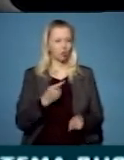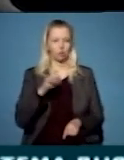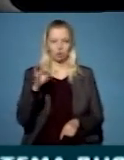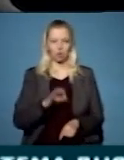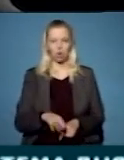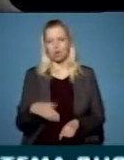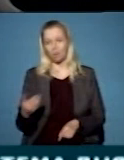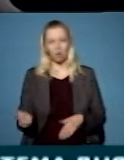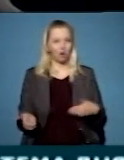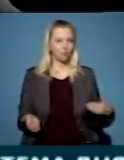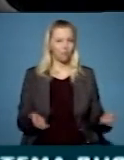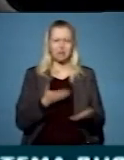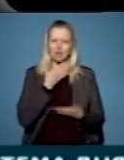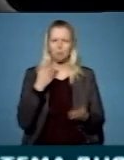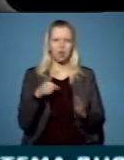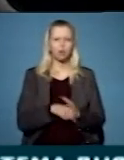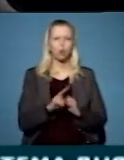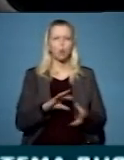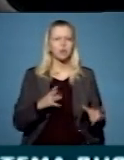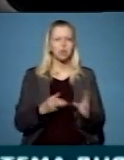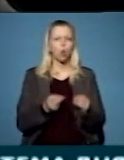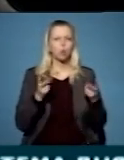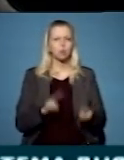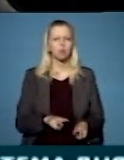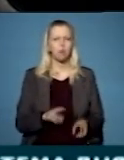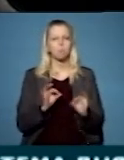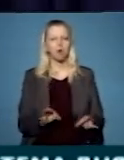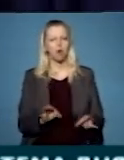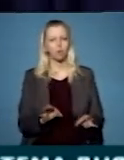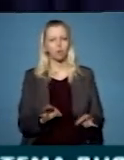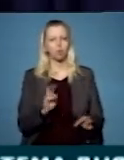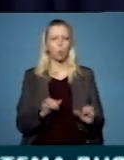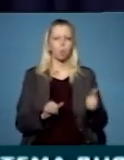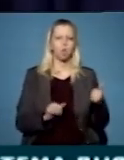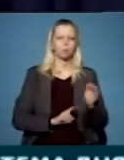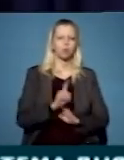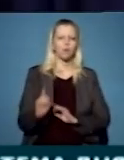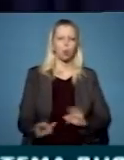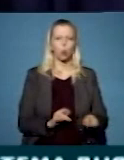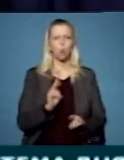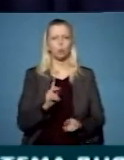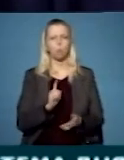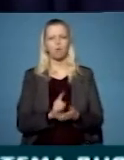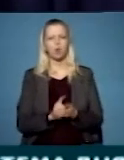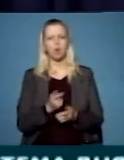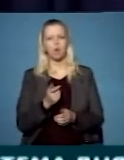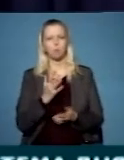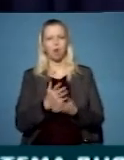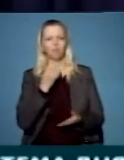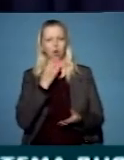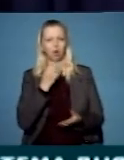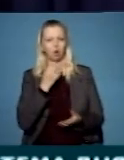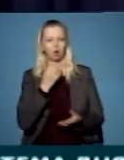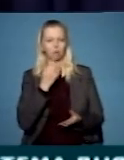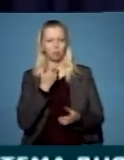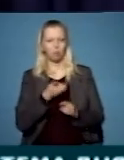тому що... Немає значення, хто в результаті залишиться правий, хто перший почав рух, хто мав перевагу у русі. От,